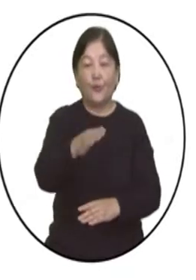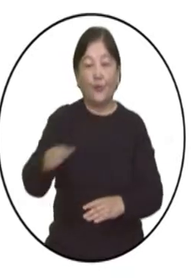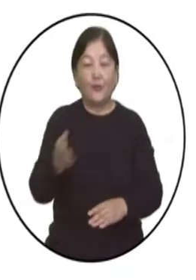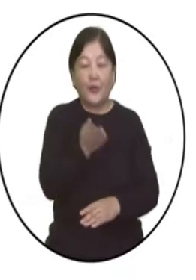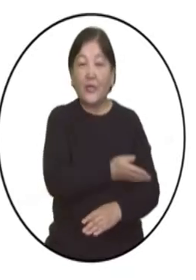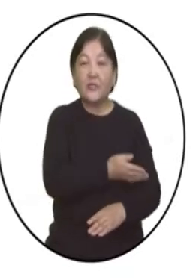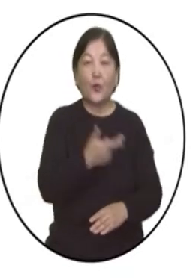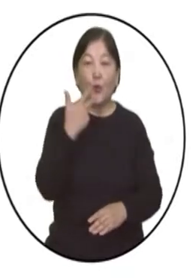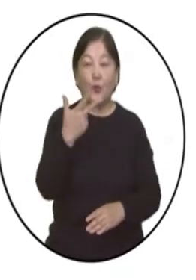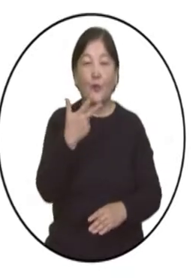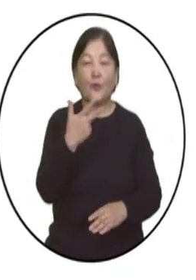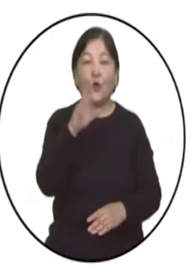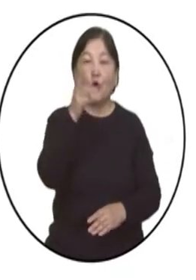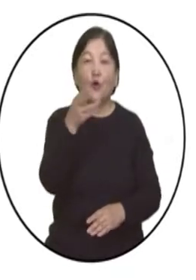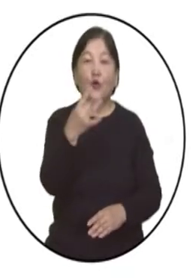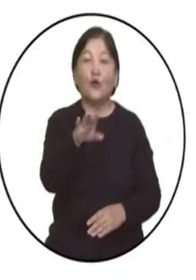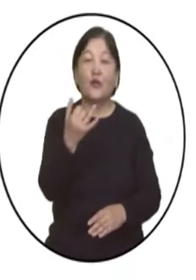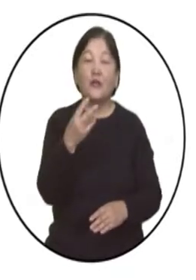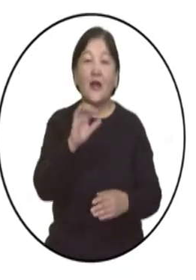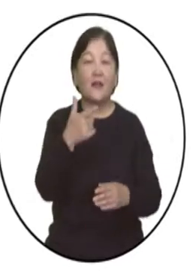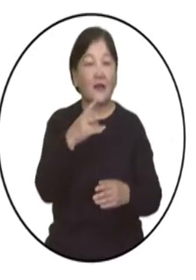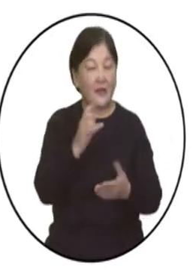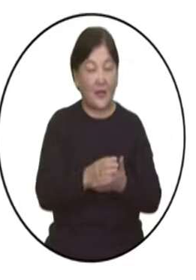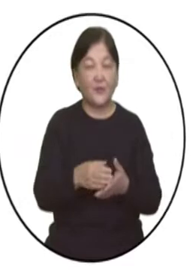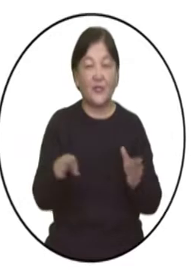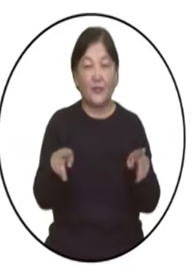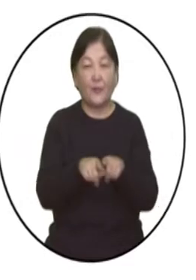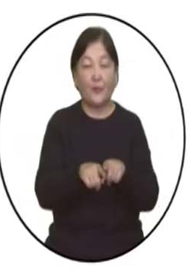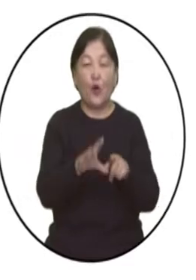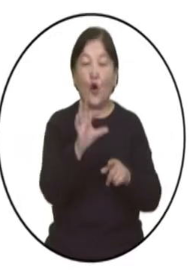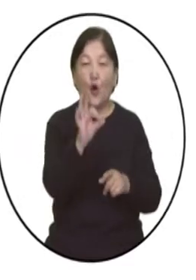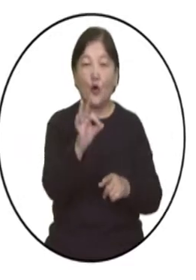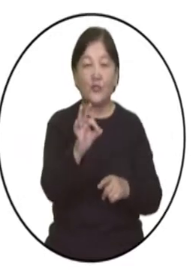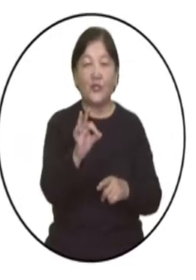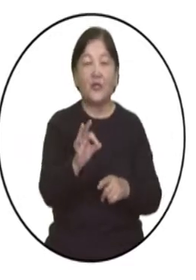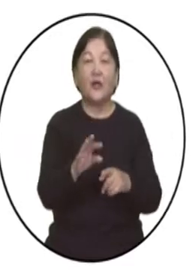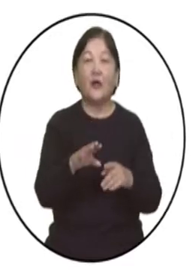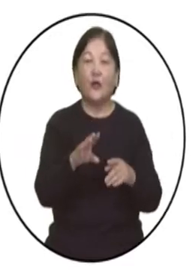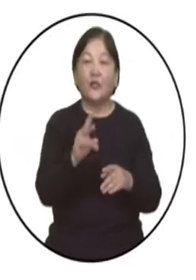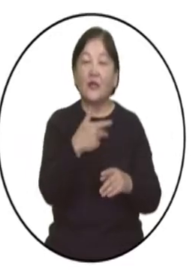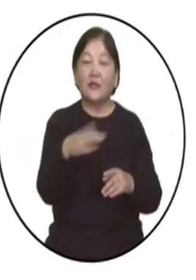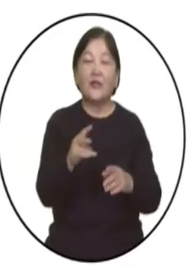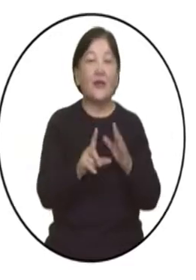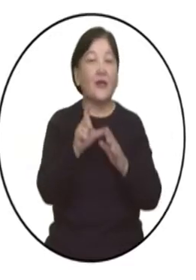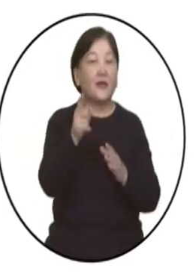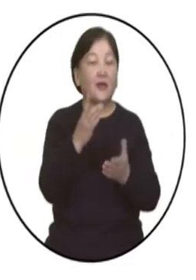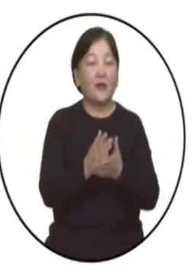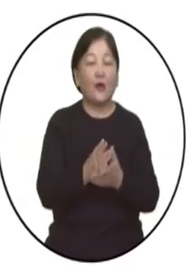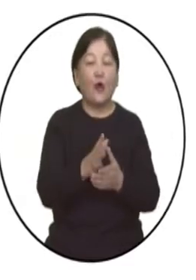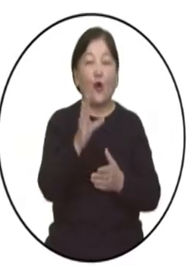окторгуйн тэгшинцэгт координатын систем гин. О цэгийг координат их гин. Тэнхлэгүүдийг OX,